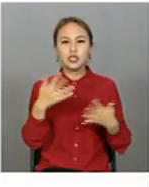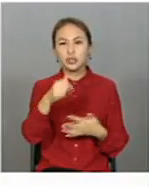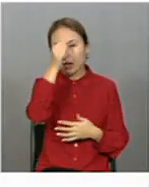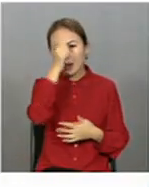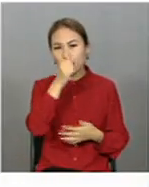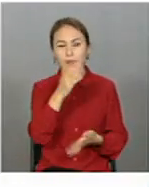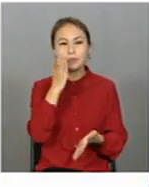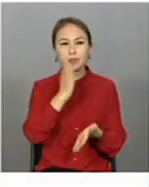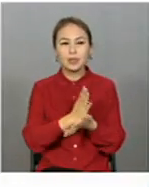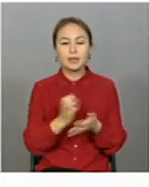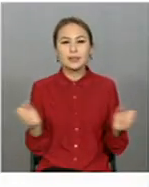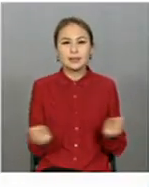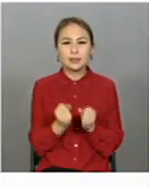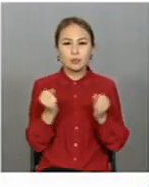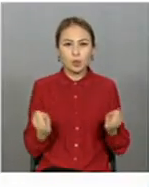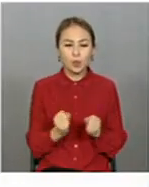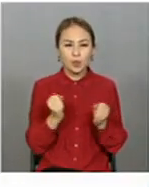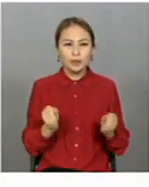Қыс айлары.